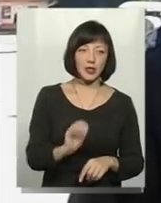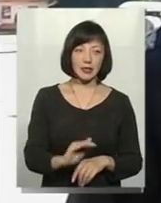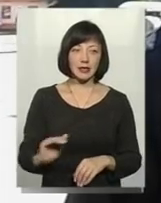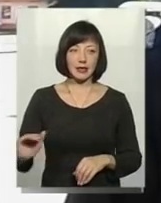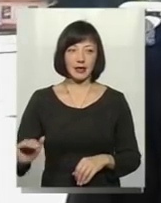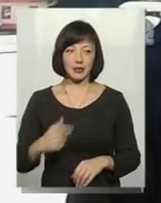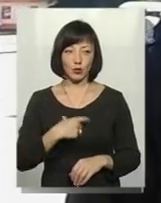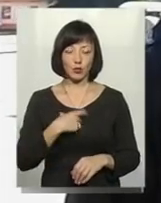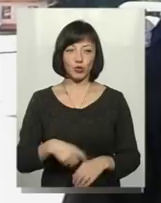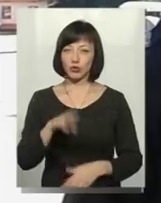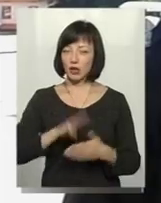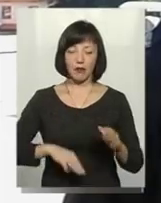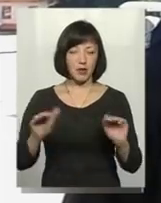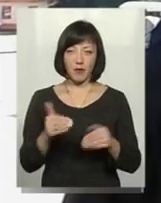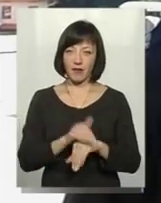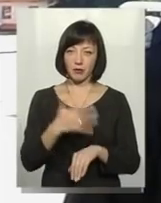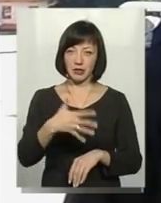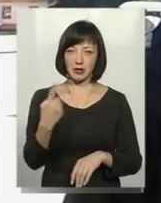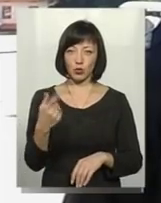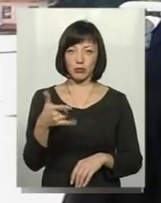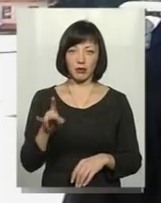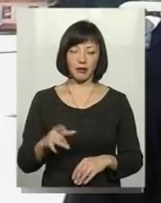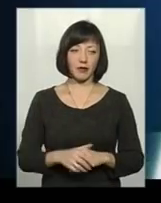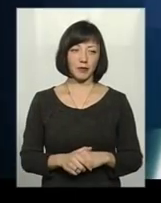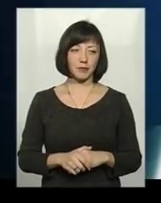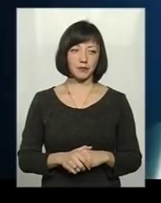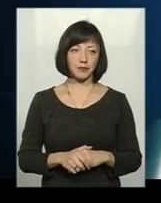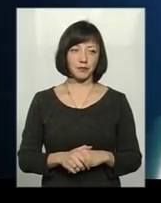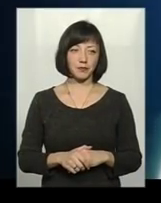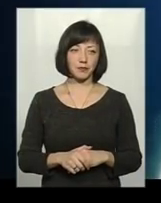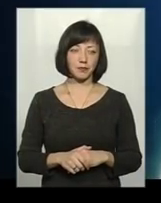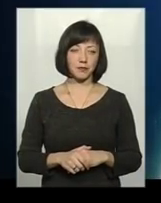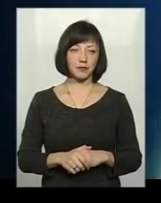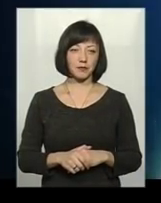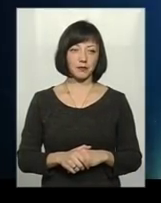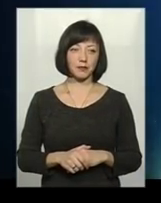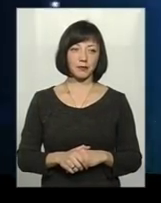Штраф мінімальний, фактично 51 гривня.